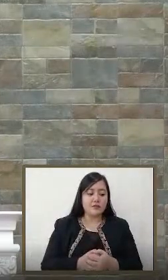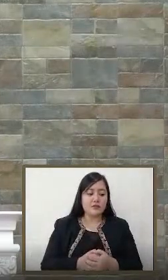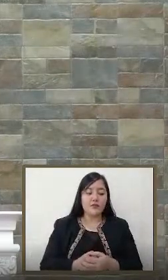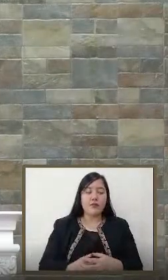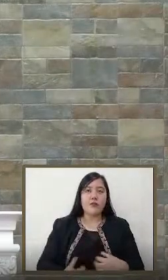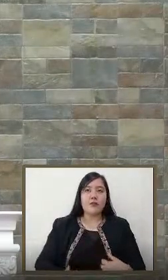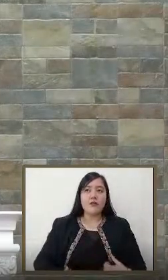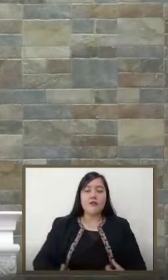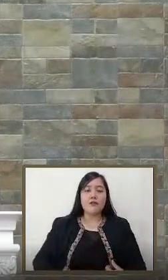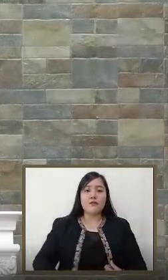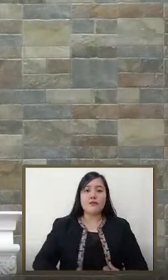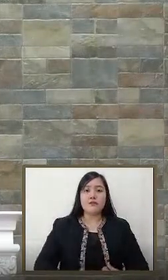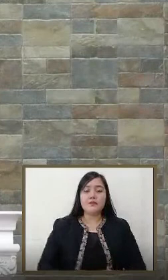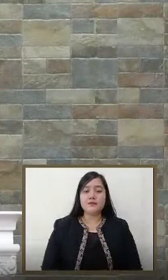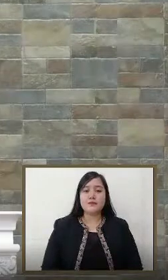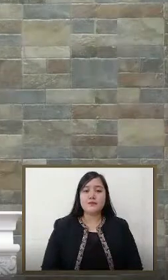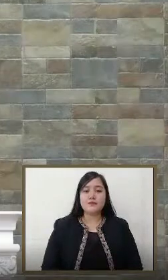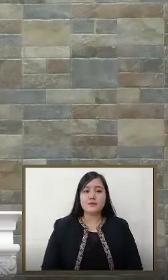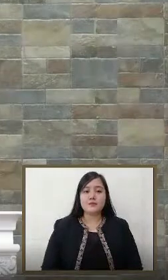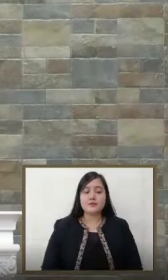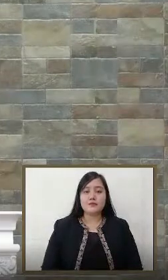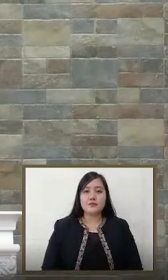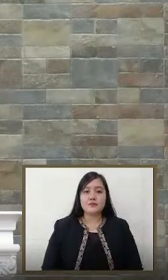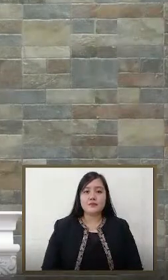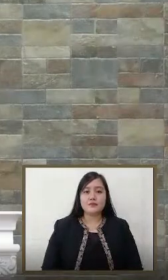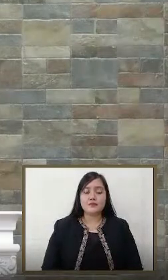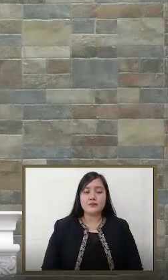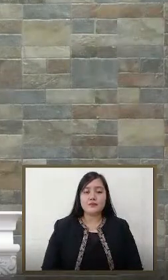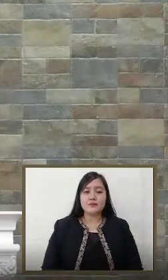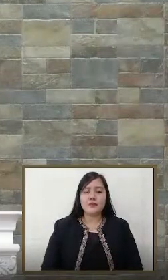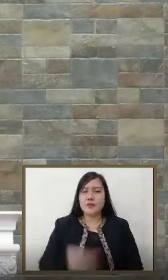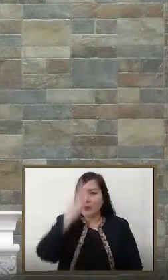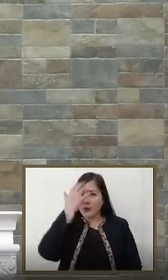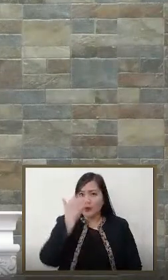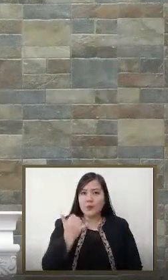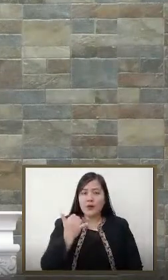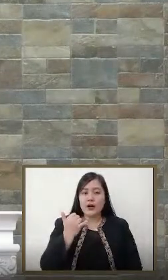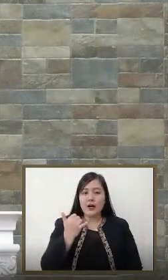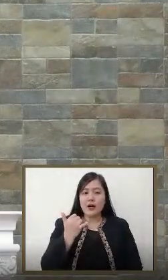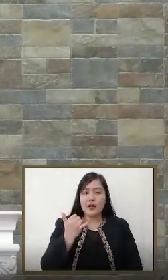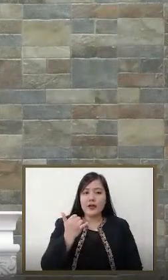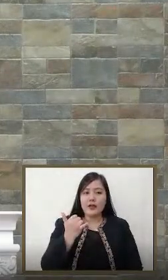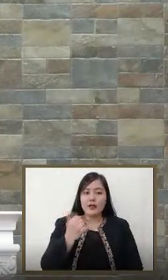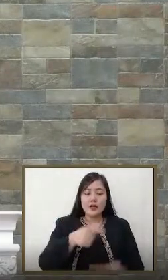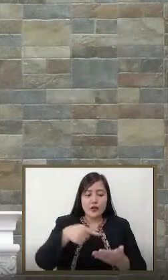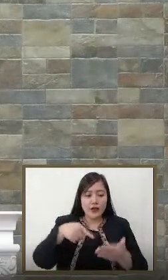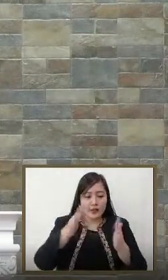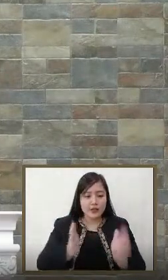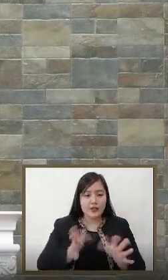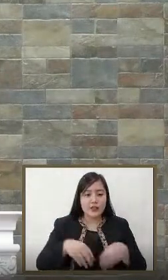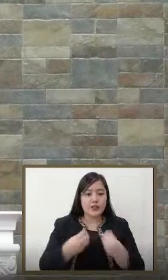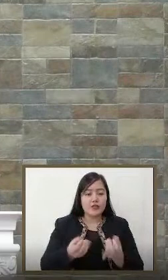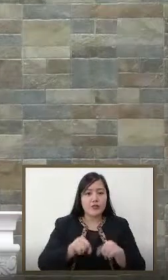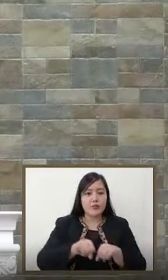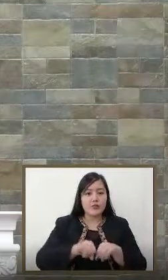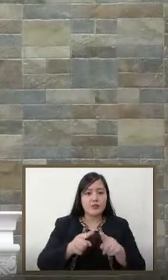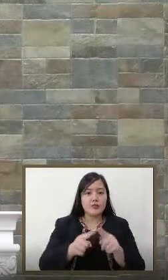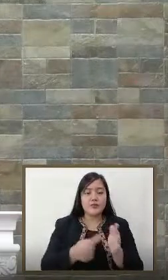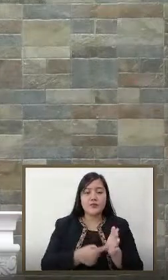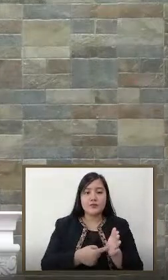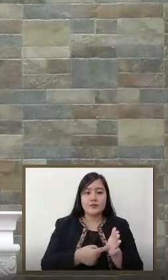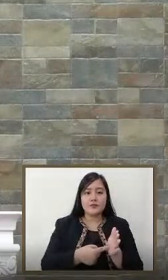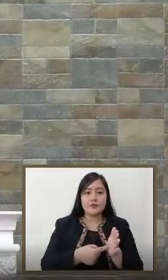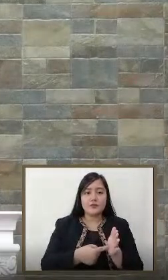mo, balikan mo kung bakit ito'y binigyan diin ng nagsulat nito. Can you imagine, sabi ng Biblia,